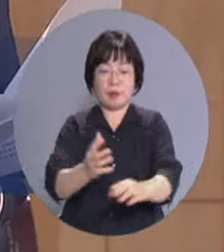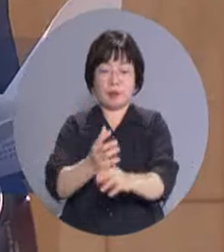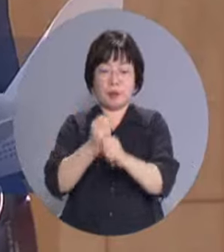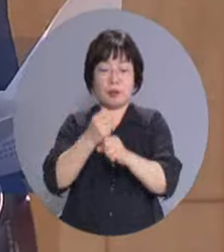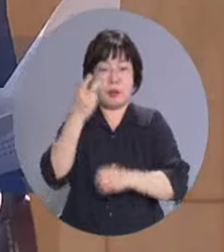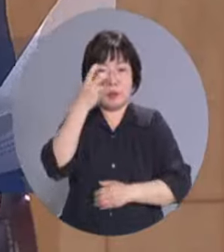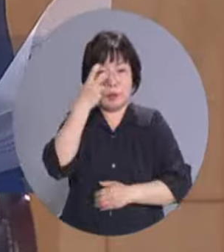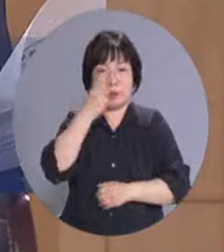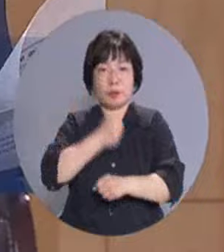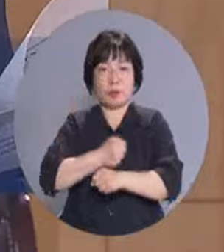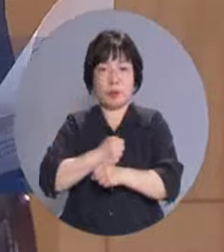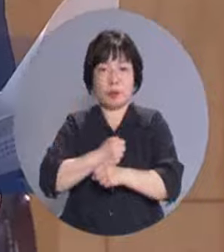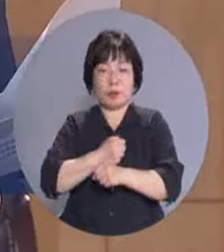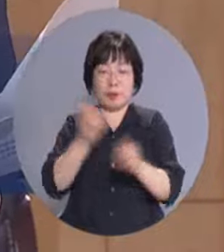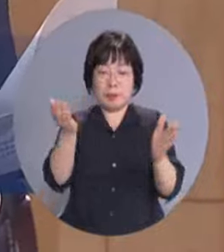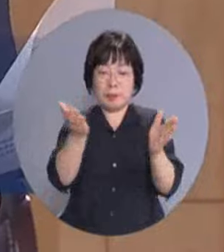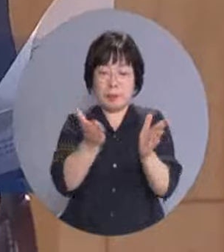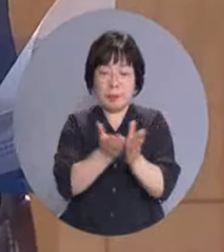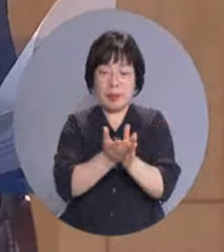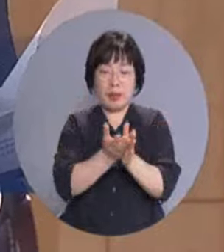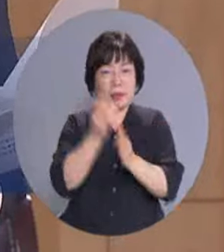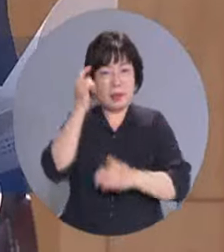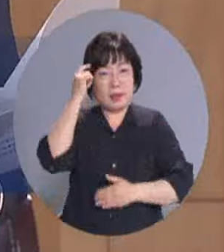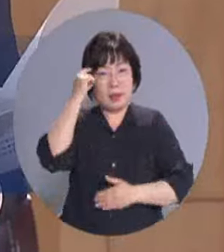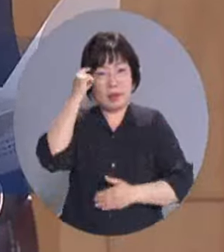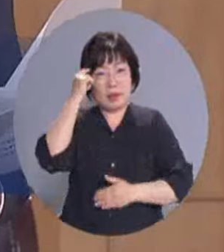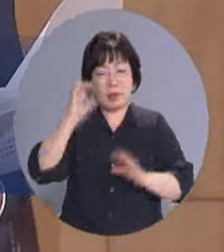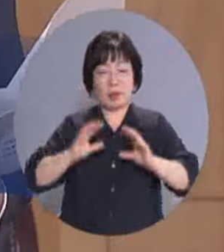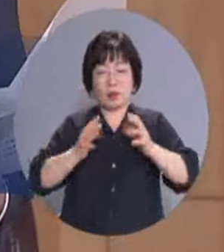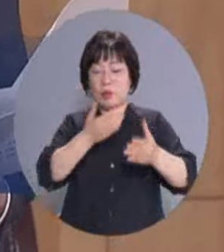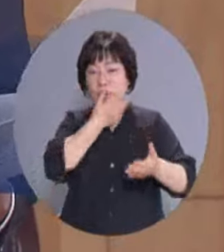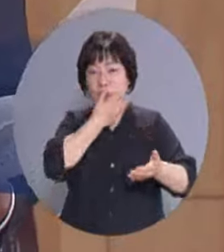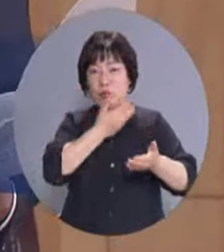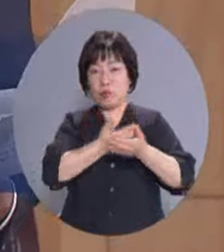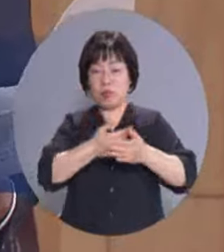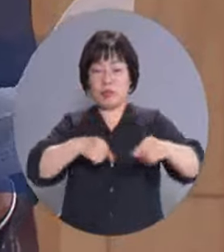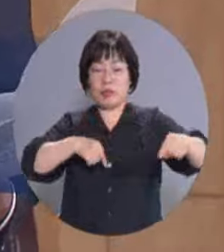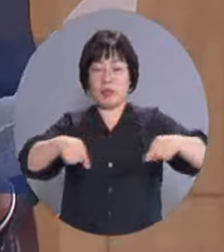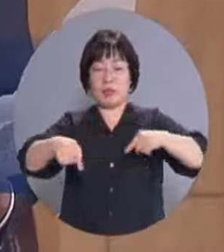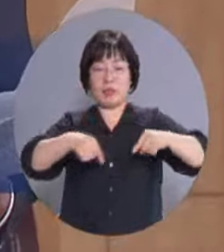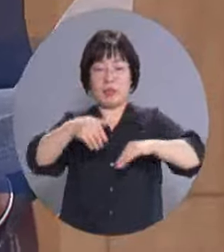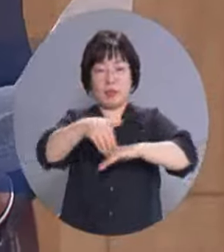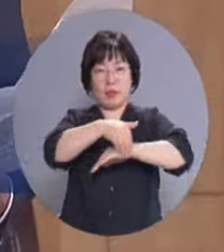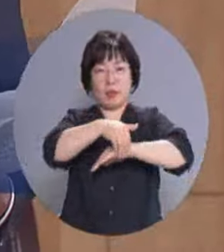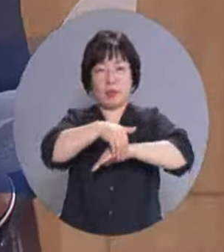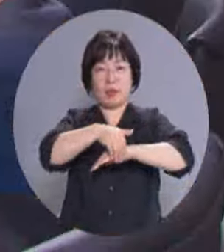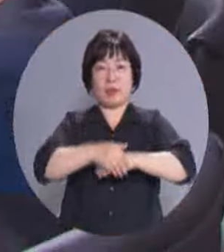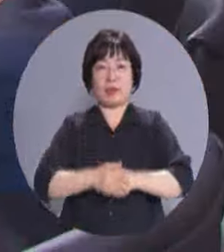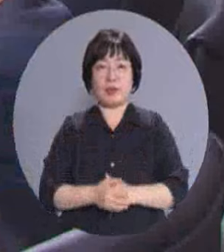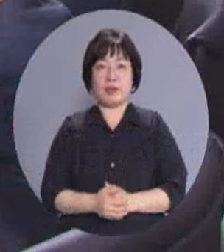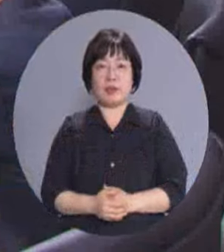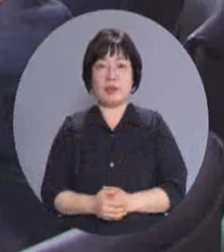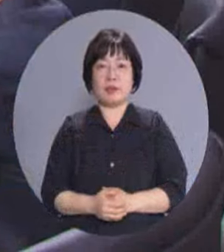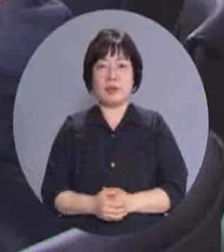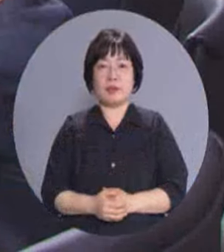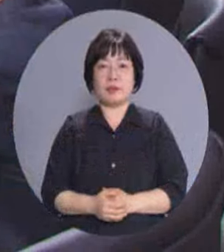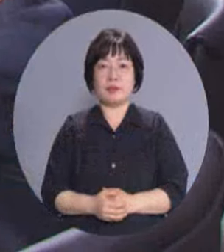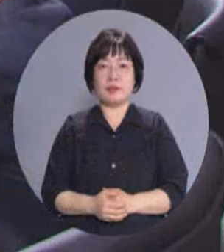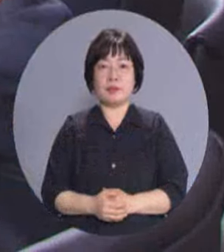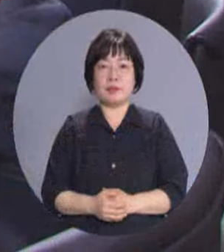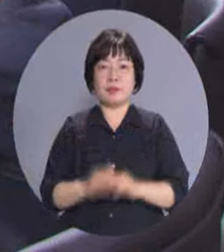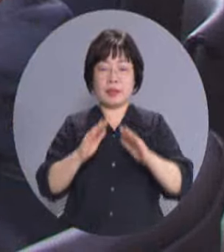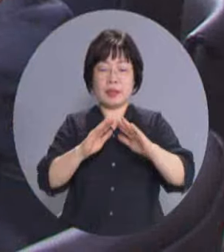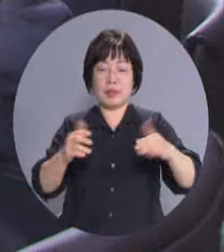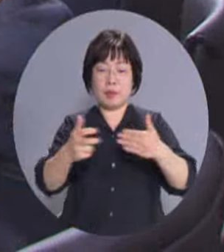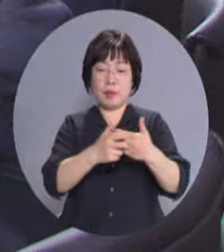검토하고 판을 가의 중한 보정인 것이다 그면